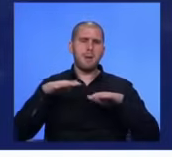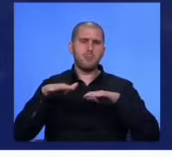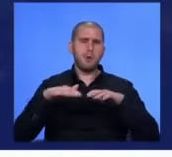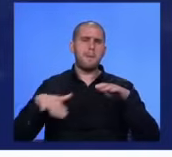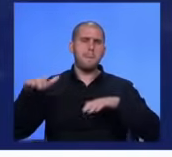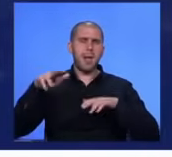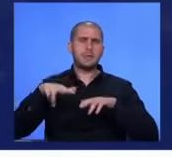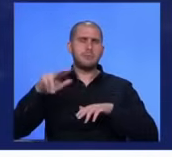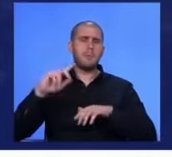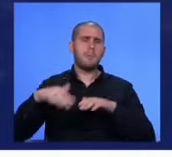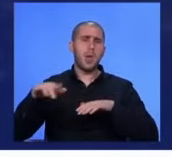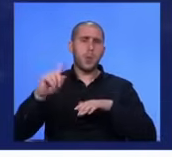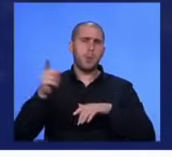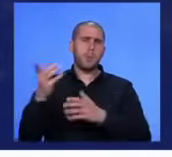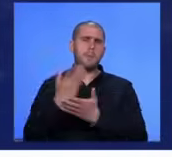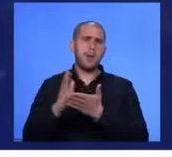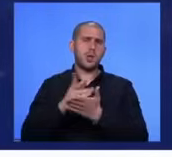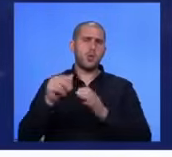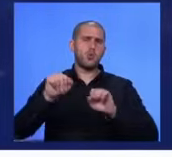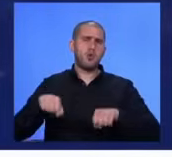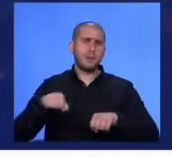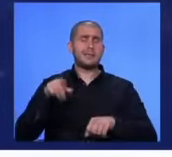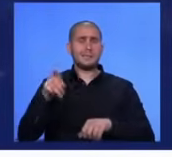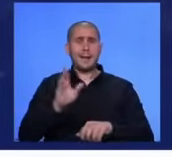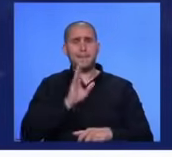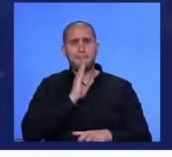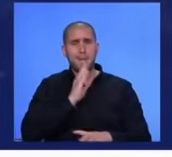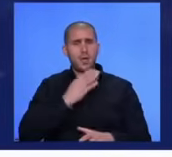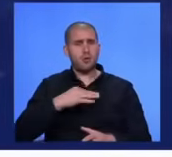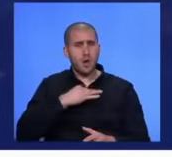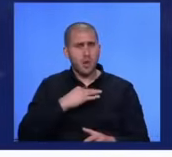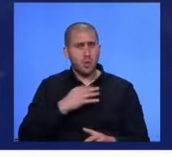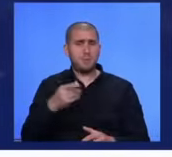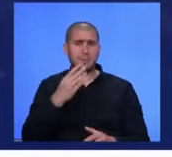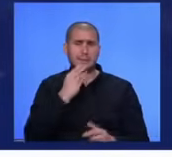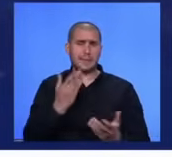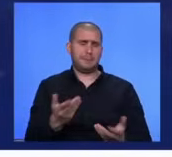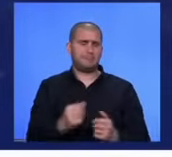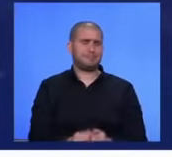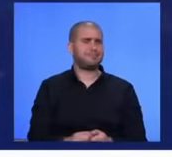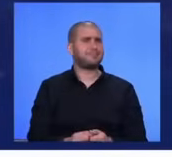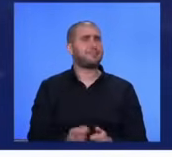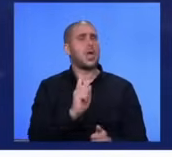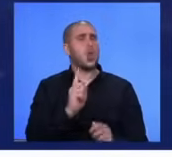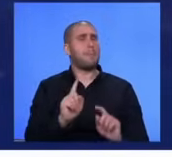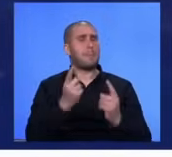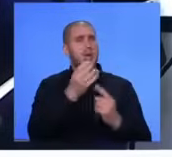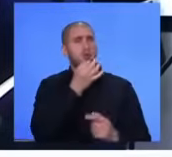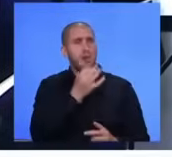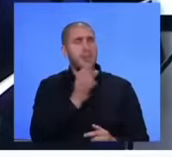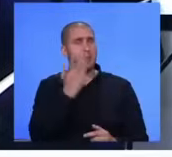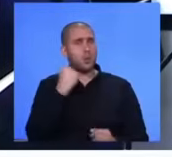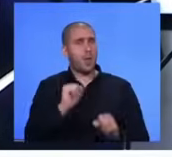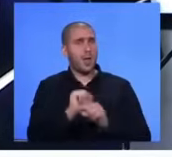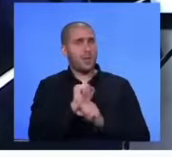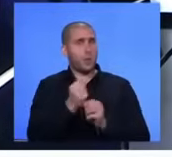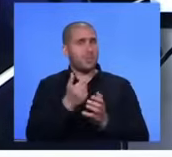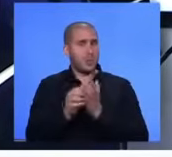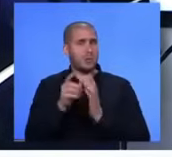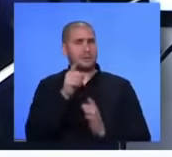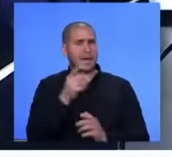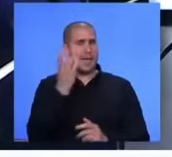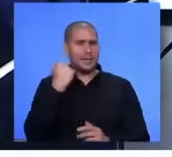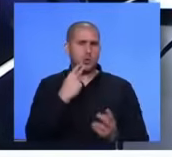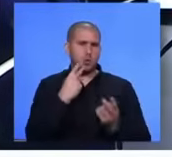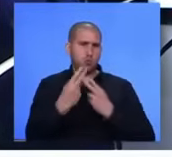מורה מכולם, והוא מחליט והוא שולט, וזאת הבעיה שלנו במדינת ישראל. לא במקרה שאלתי אם היו עתירות שנדחו, וזאת הייתה